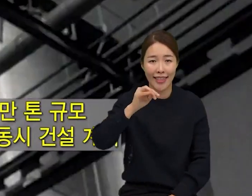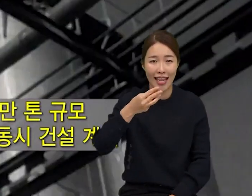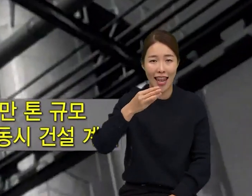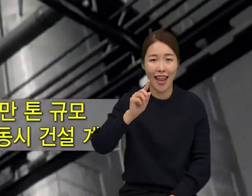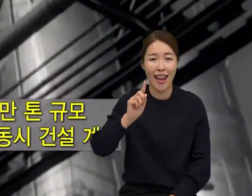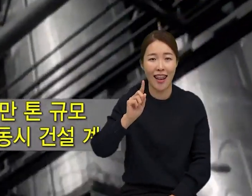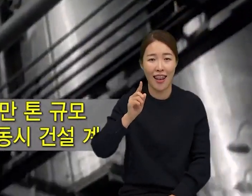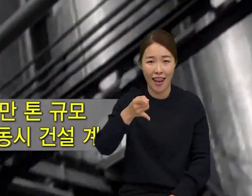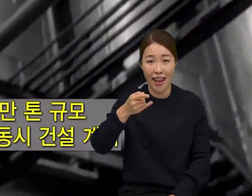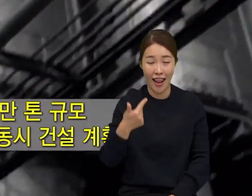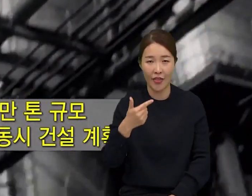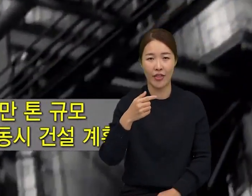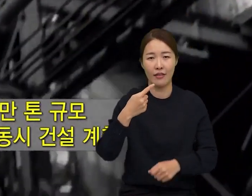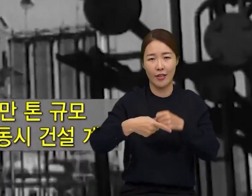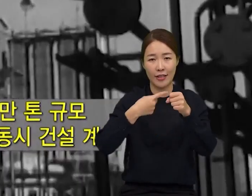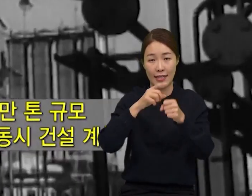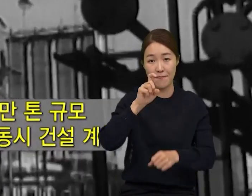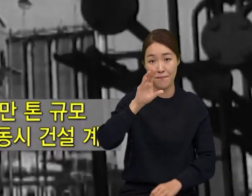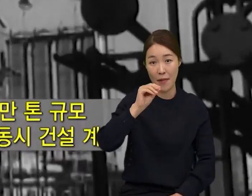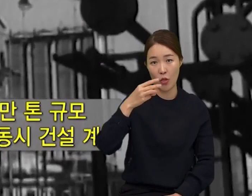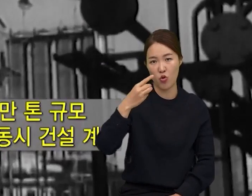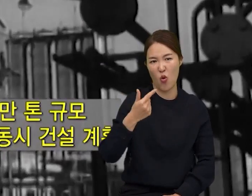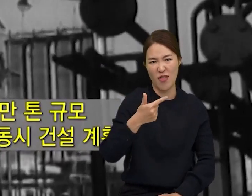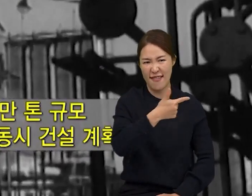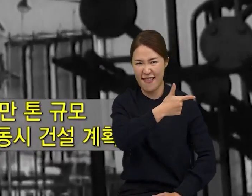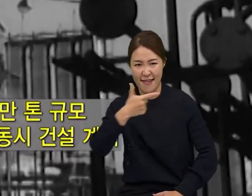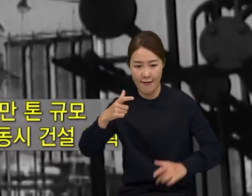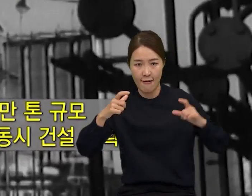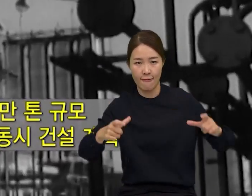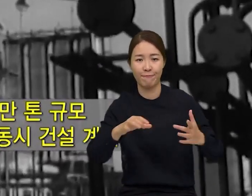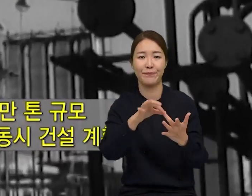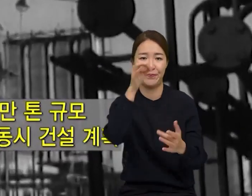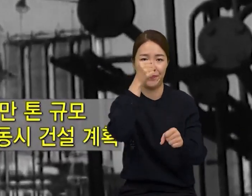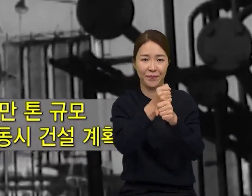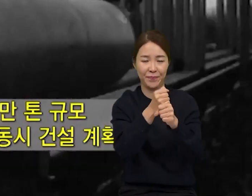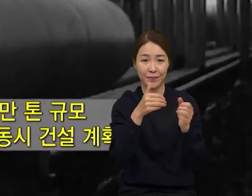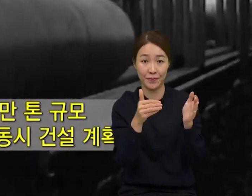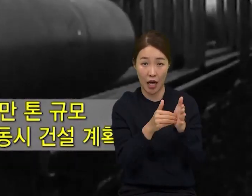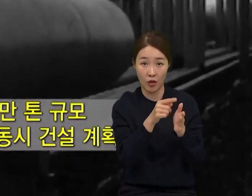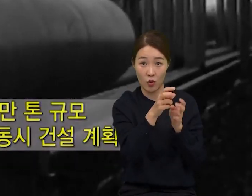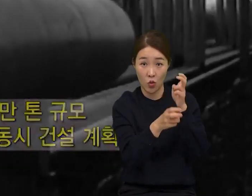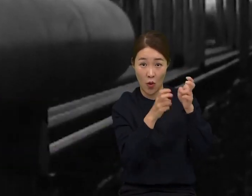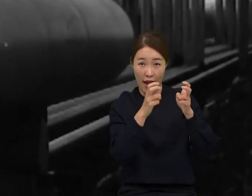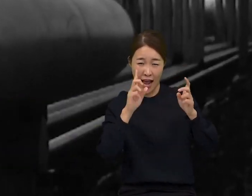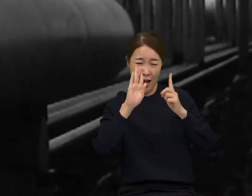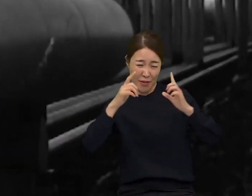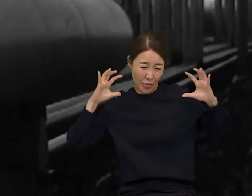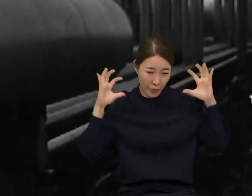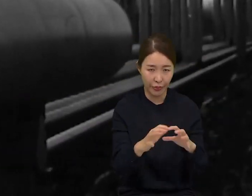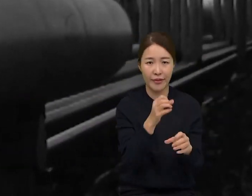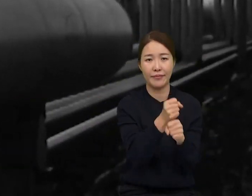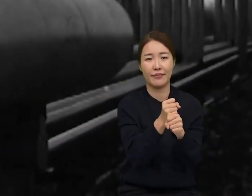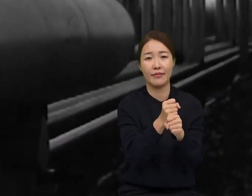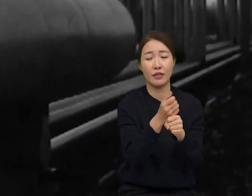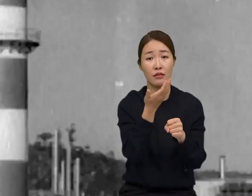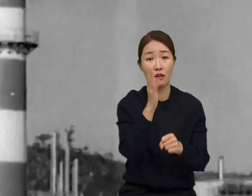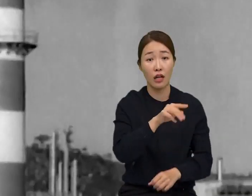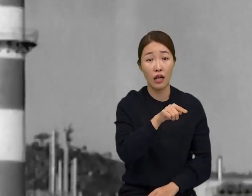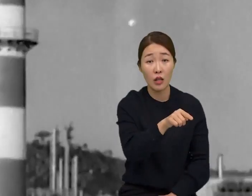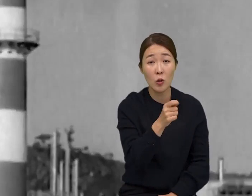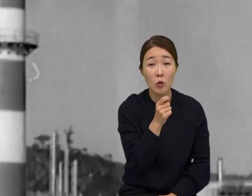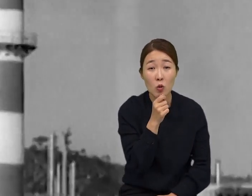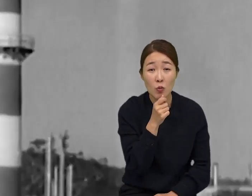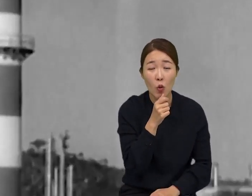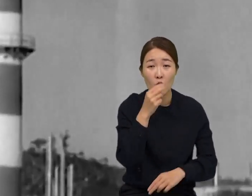연산 10만 톤 규모를 택하고 관련 계열 공장을 한꺼번에 건설하기로 했다. 그러나 이